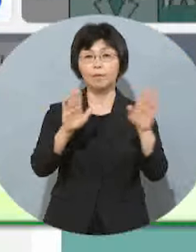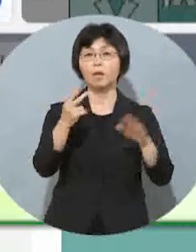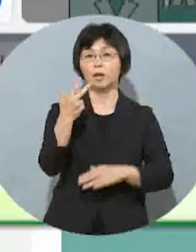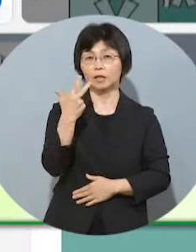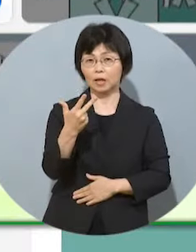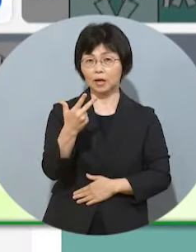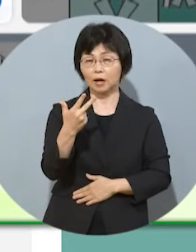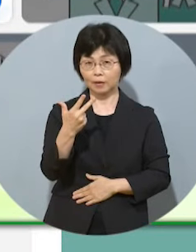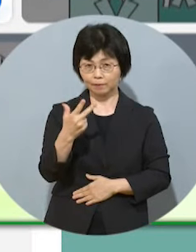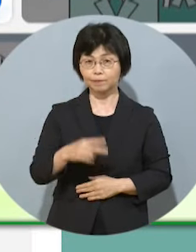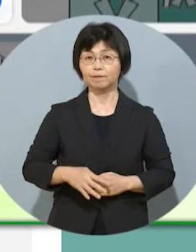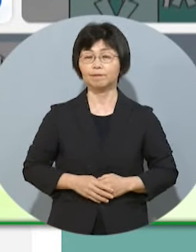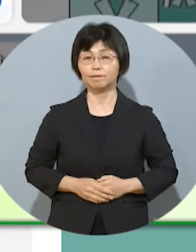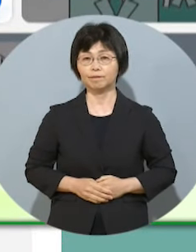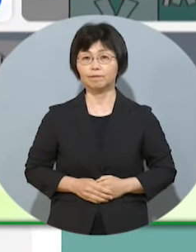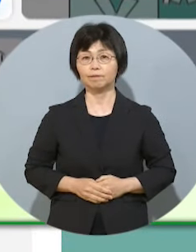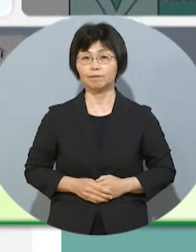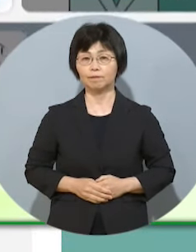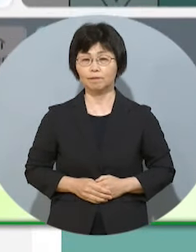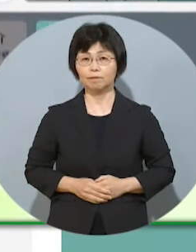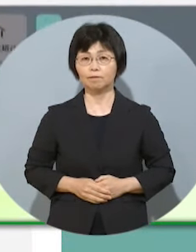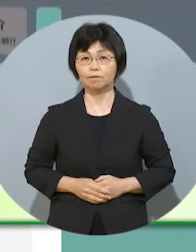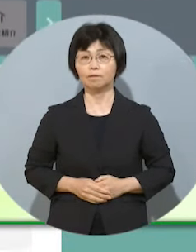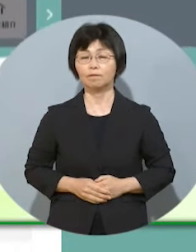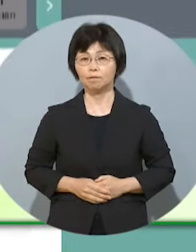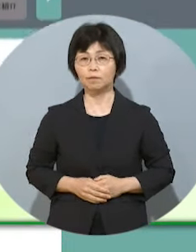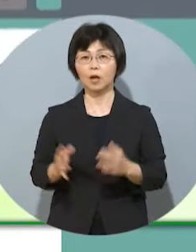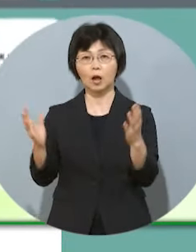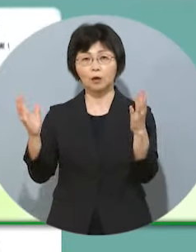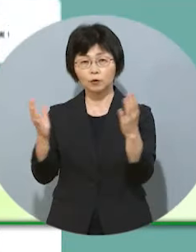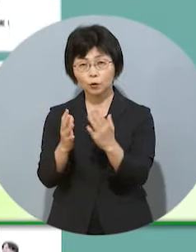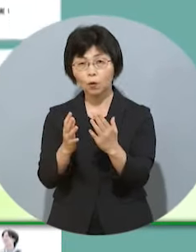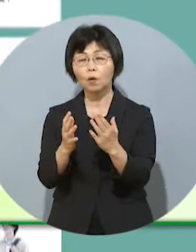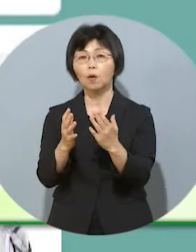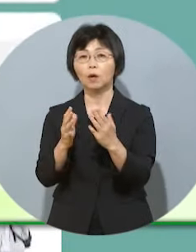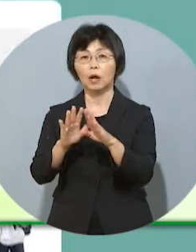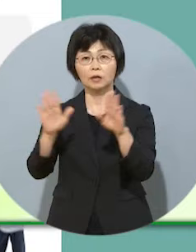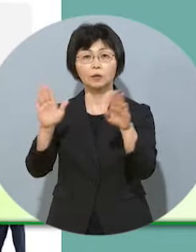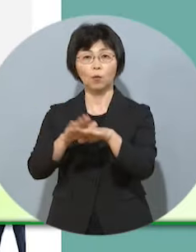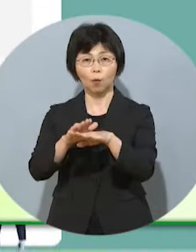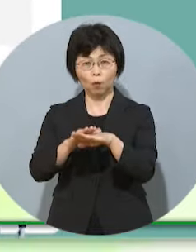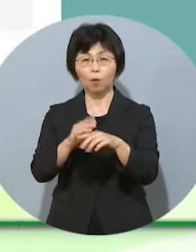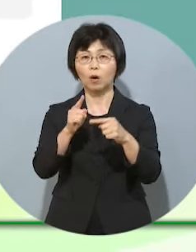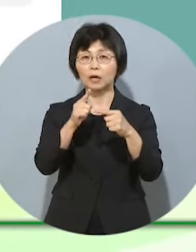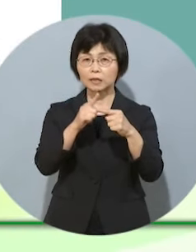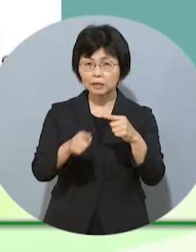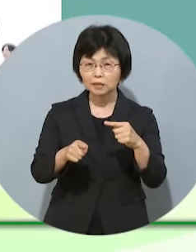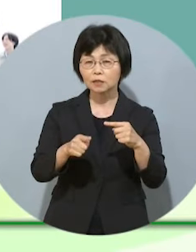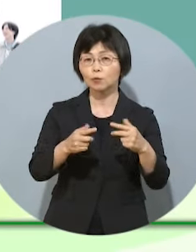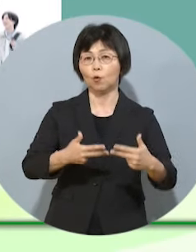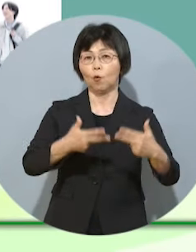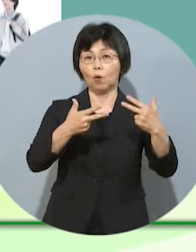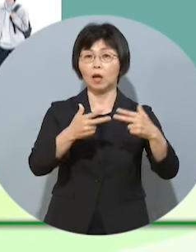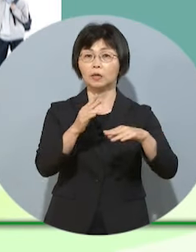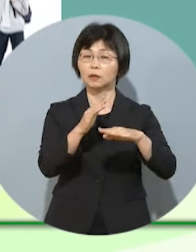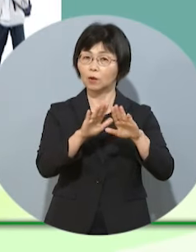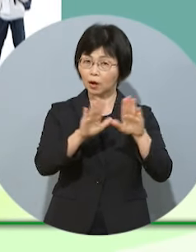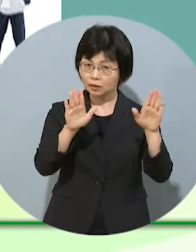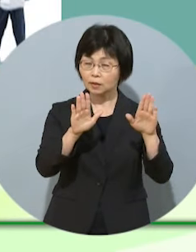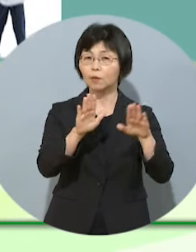回開催されます。原則リアル開催ですが、一部オンライン開催があります